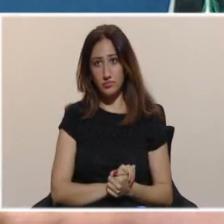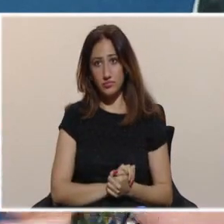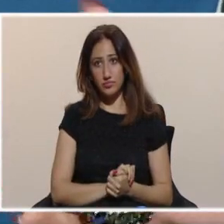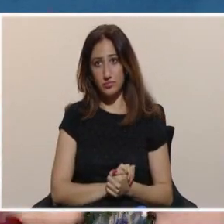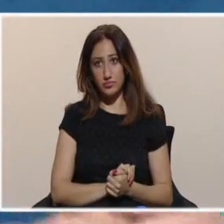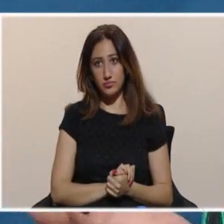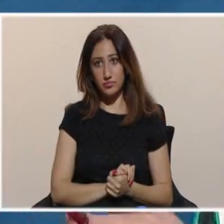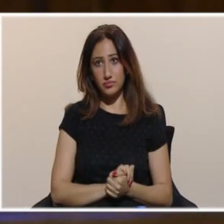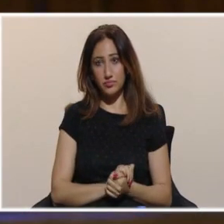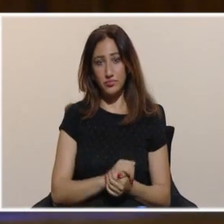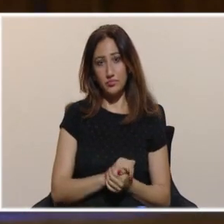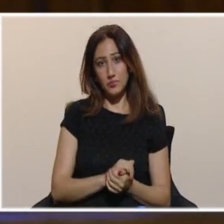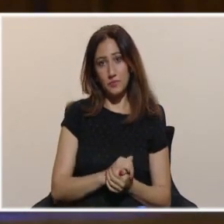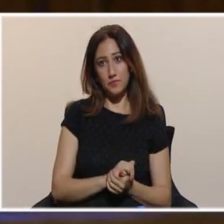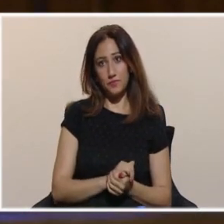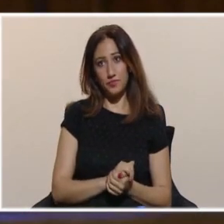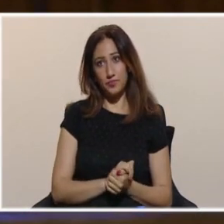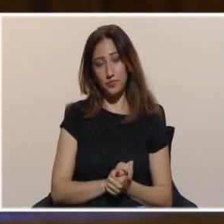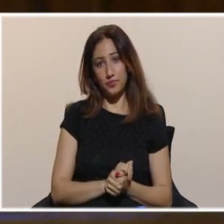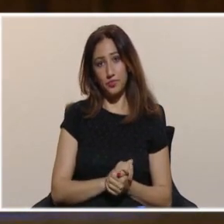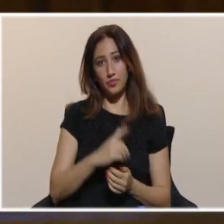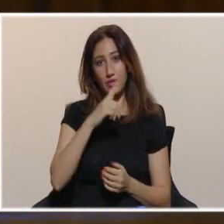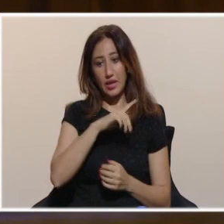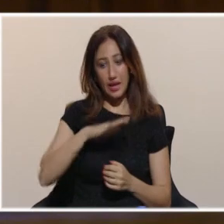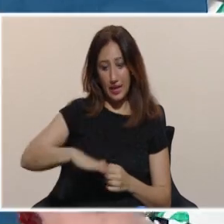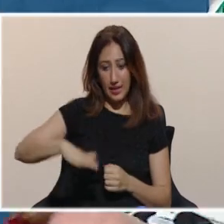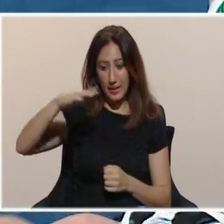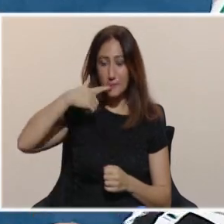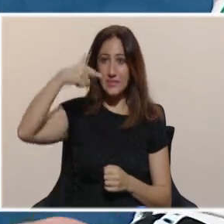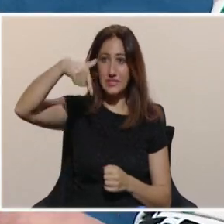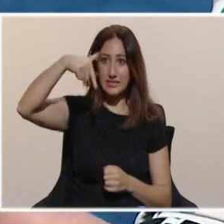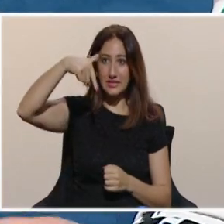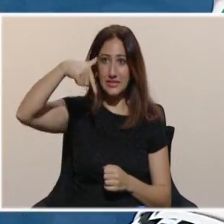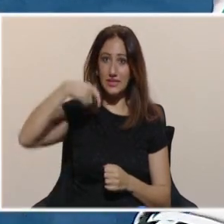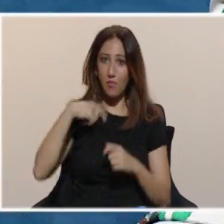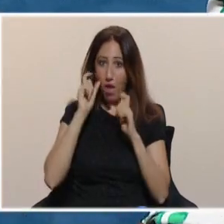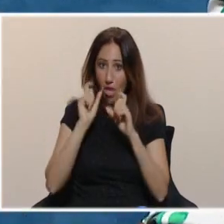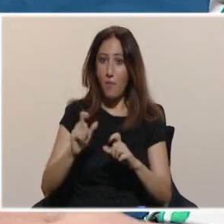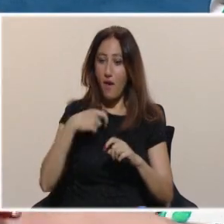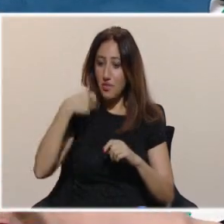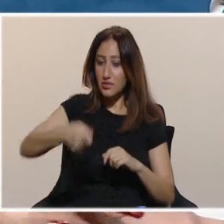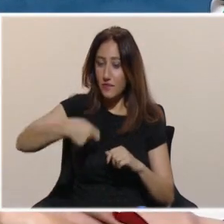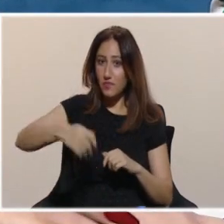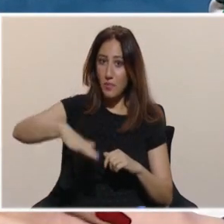خدته وهربت. عندي كم سنه تربيه بقى ربيتيه فيها؟ 6 سنين. 6 سنين.